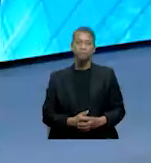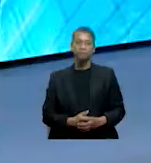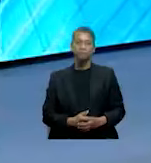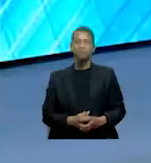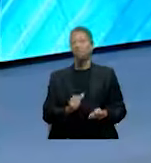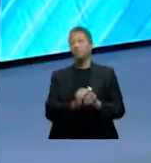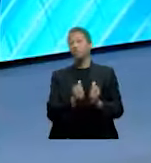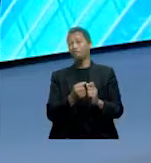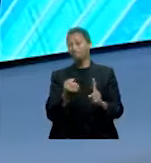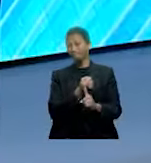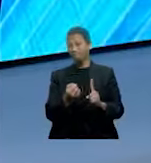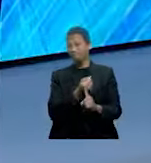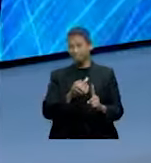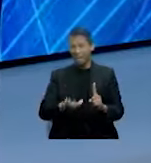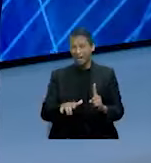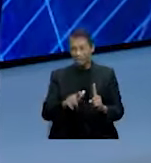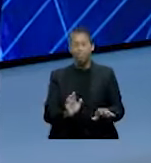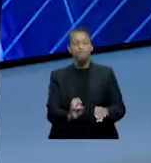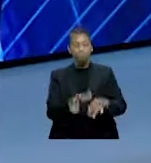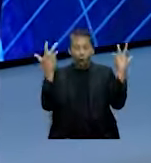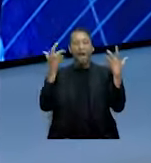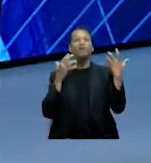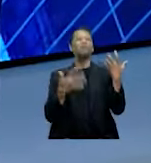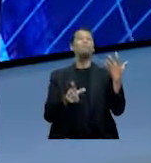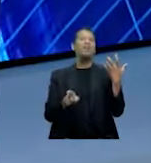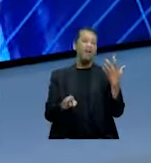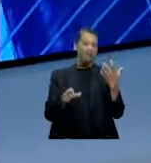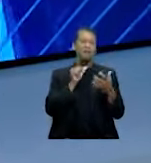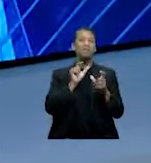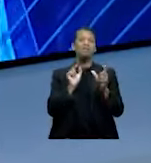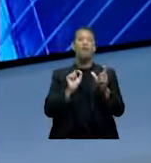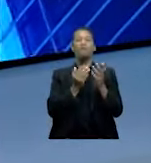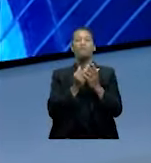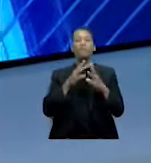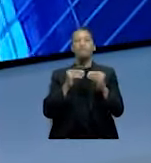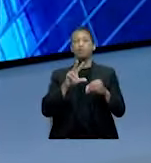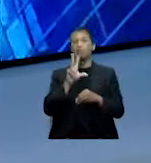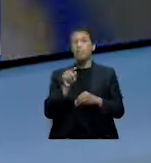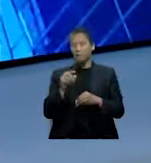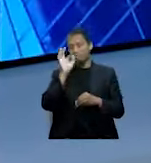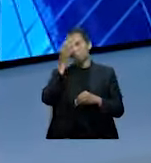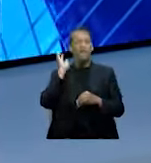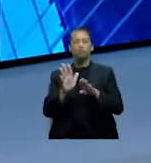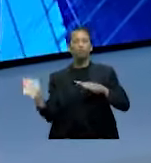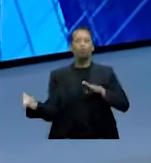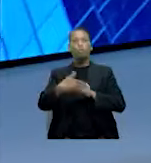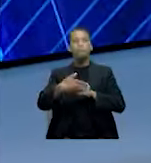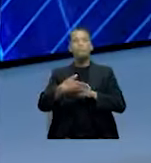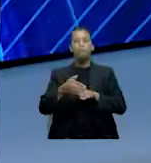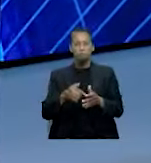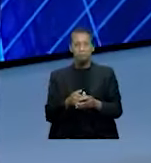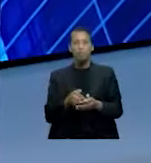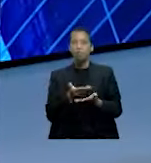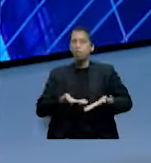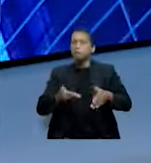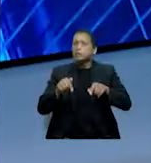Pasca terbongkar kasus penganiayaan balita, daycare Wenson School di Depok, Jawa Barat ditutup oleh polisi. Untuk mengetahui kondisi terkini di